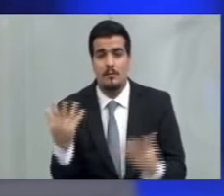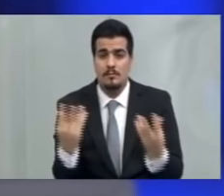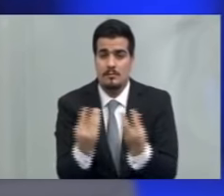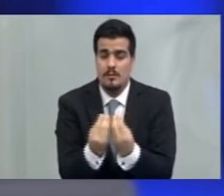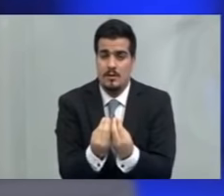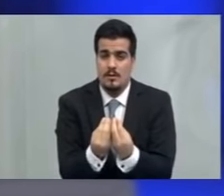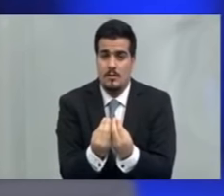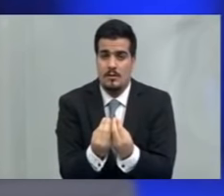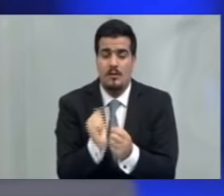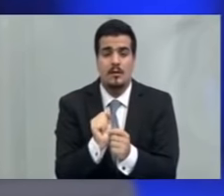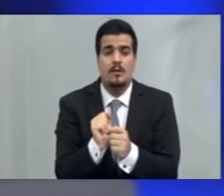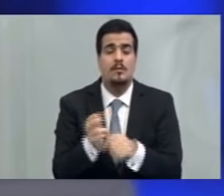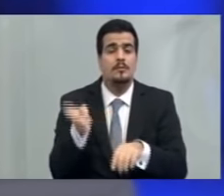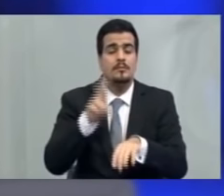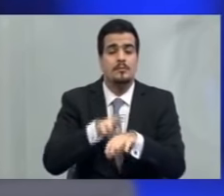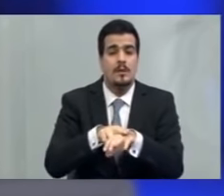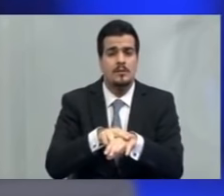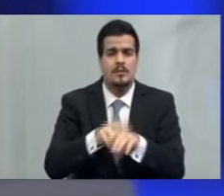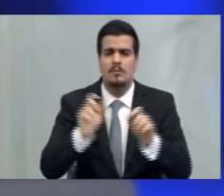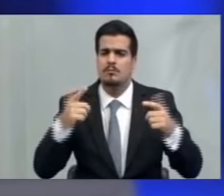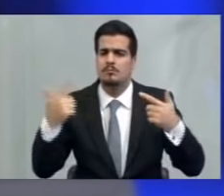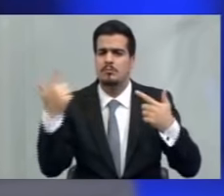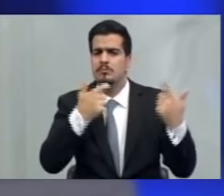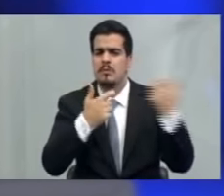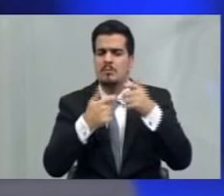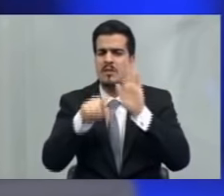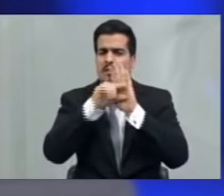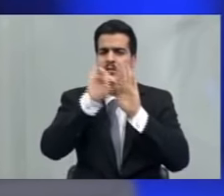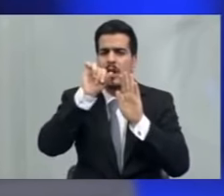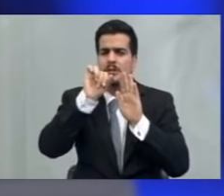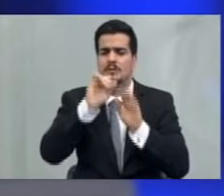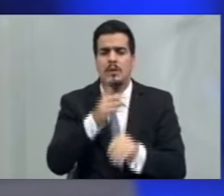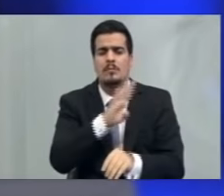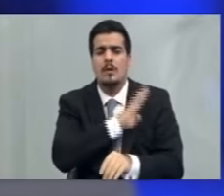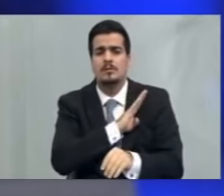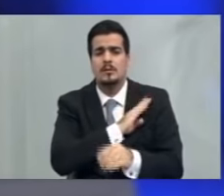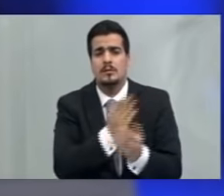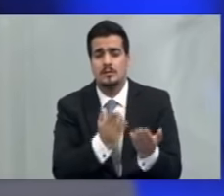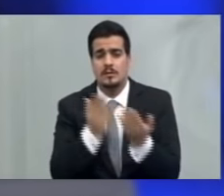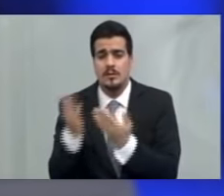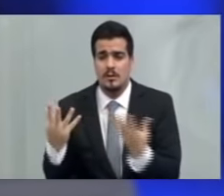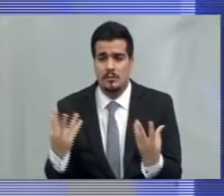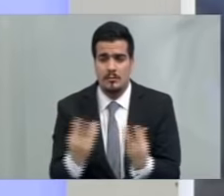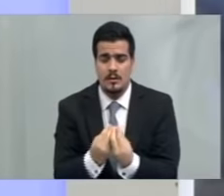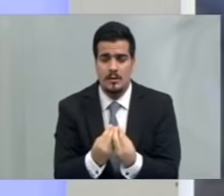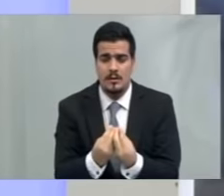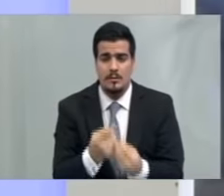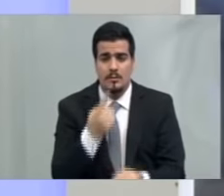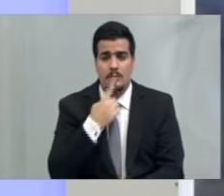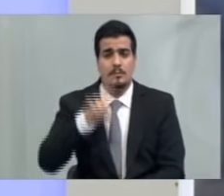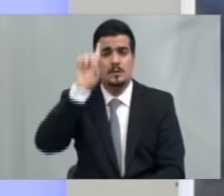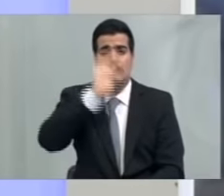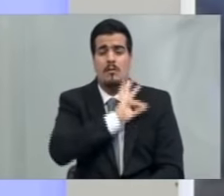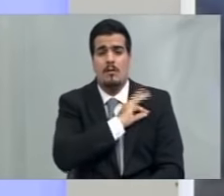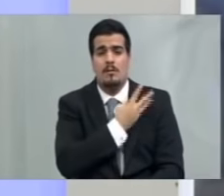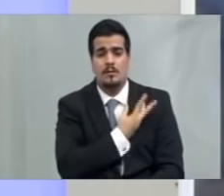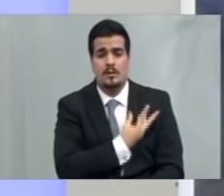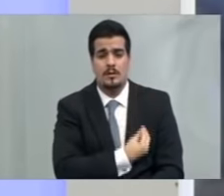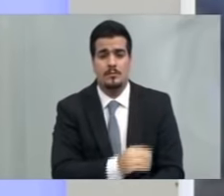من إرهاب داعش، هذه المعارك ما الذي حملته من الناحية العسكرية؟ تفضل سيادة اللواء. نعم، بسم الله الرحمن